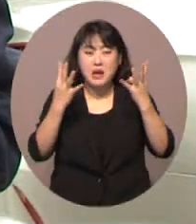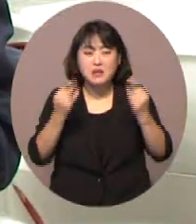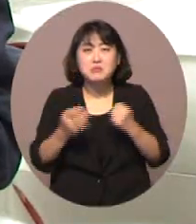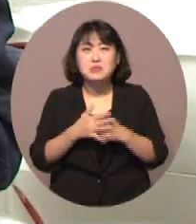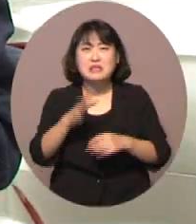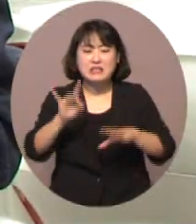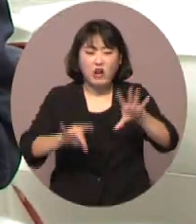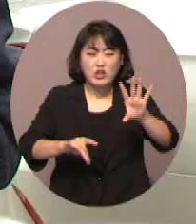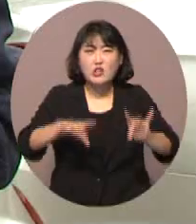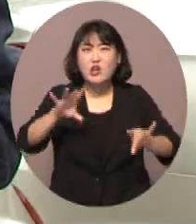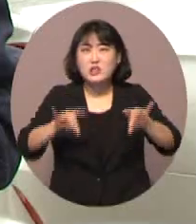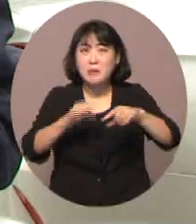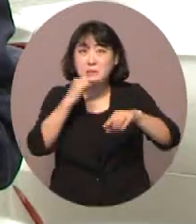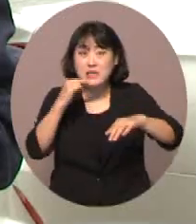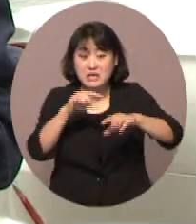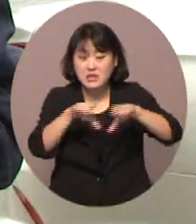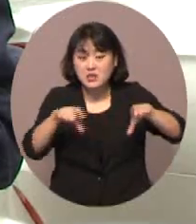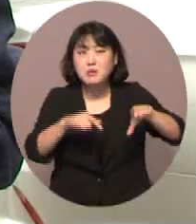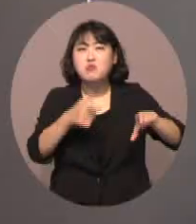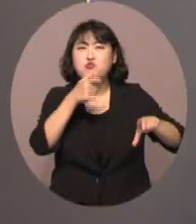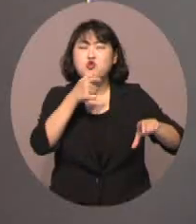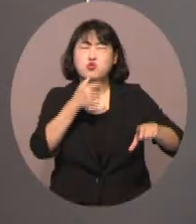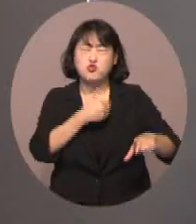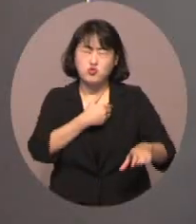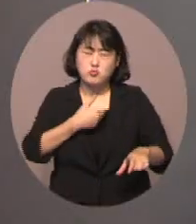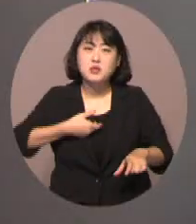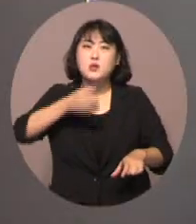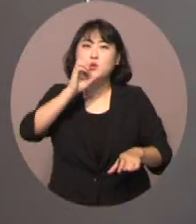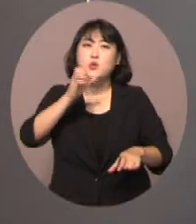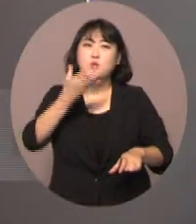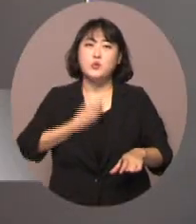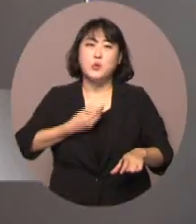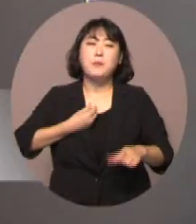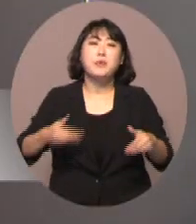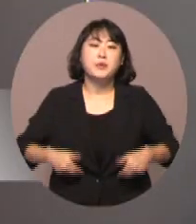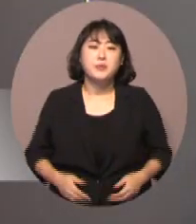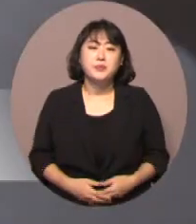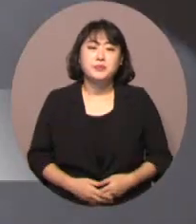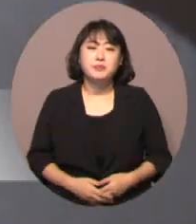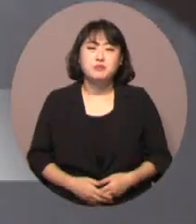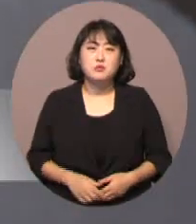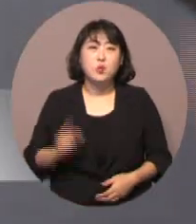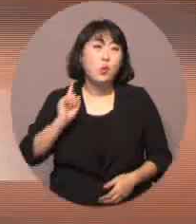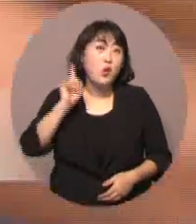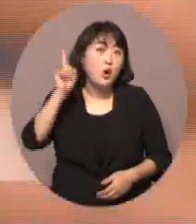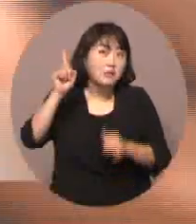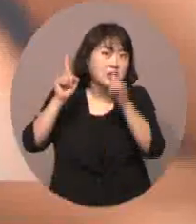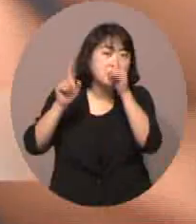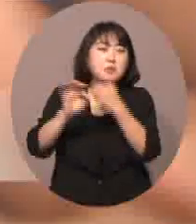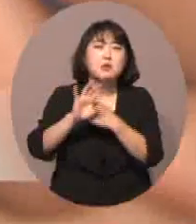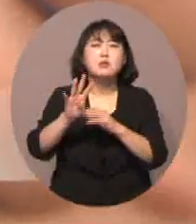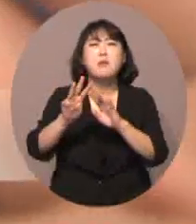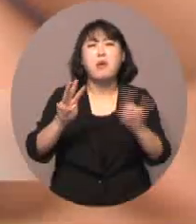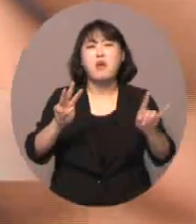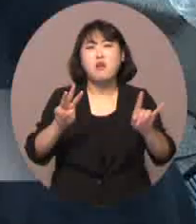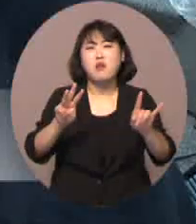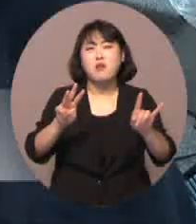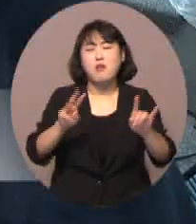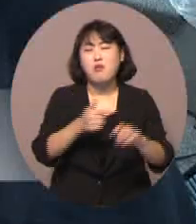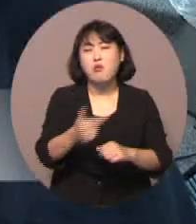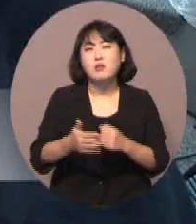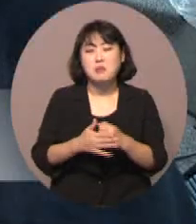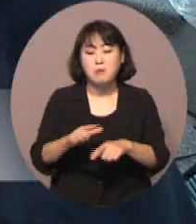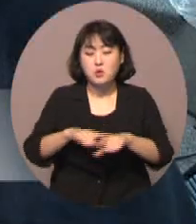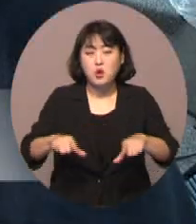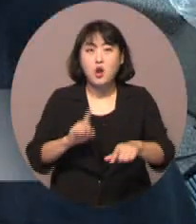끈적여지는 만큼 물을 충분히 마셔야 합니다. 고혈압이 있으면 뇌졸중이 발병할 위험이 3배나 높아지기 때문에